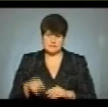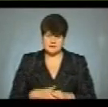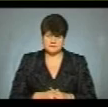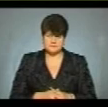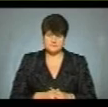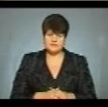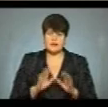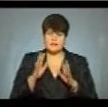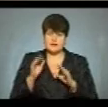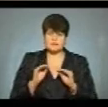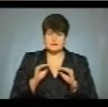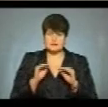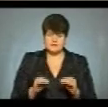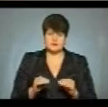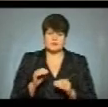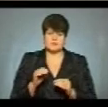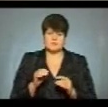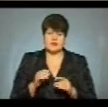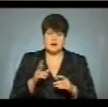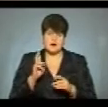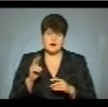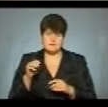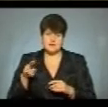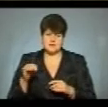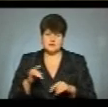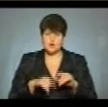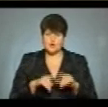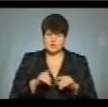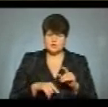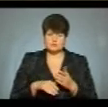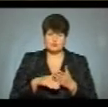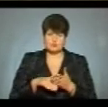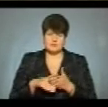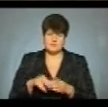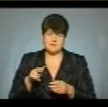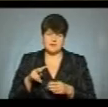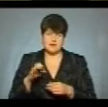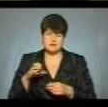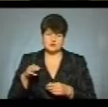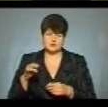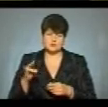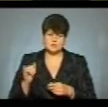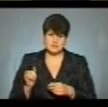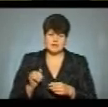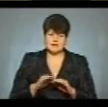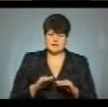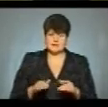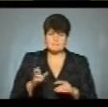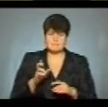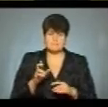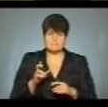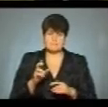Алею висаджують біля каплиці у Лішні. Родичам загиблих бійців з Херсонщини допомагають пластуни та учні Білокраницької школи,